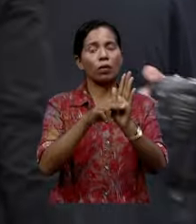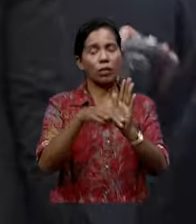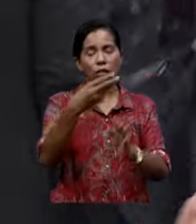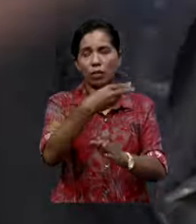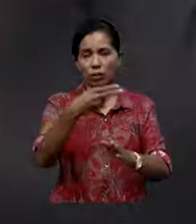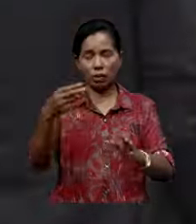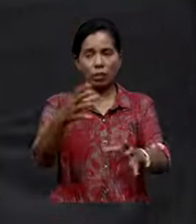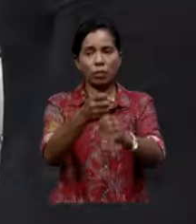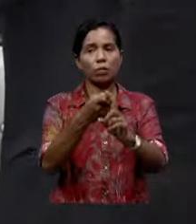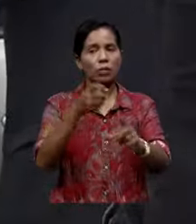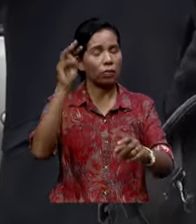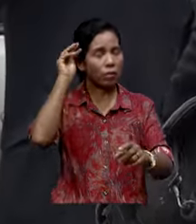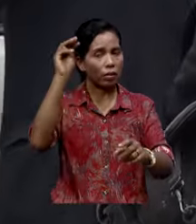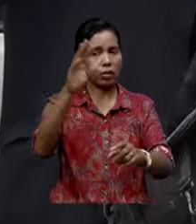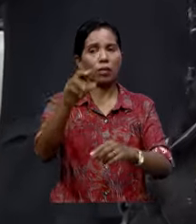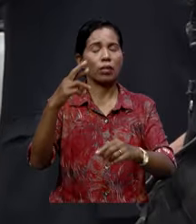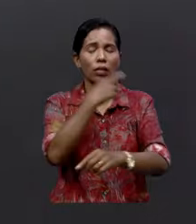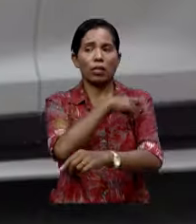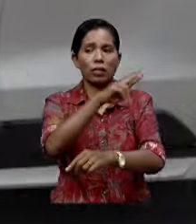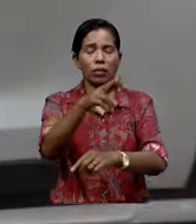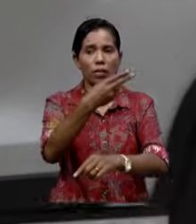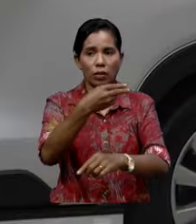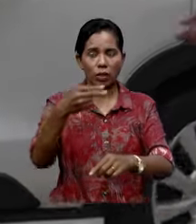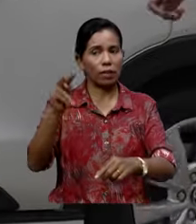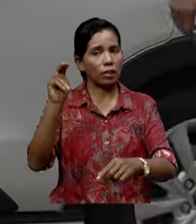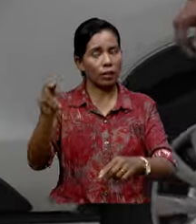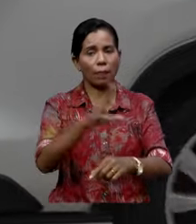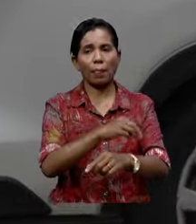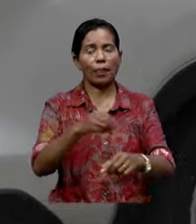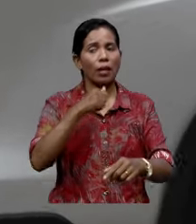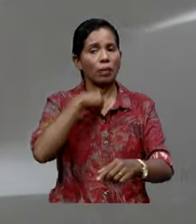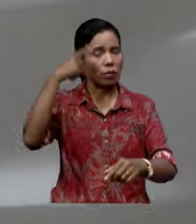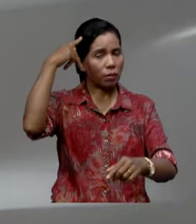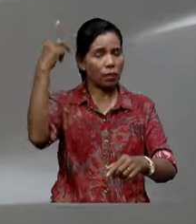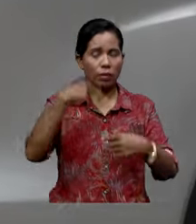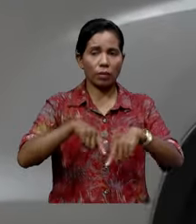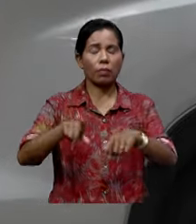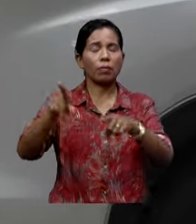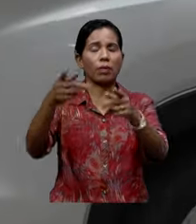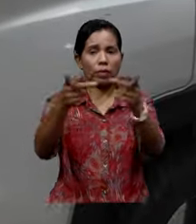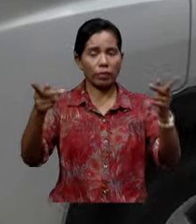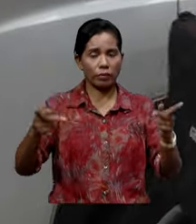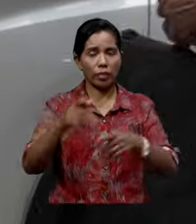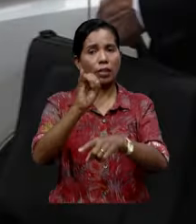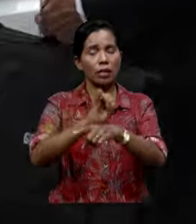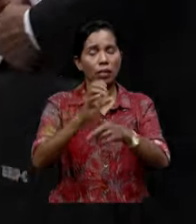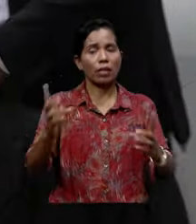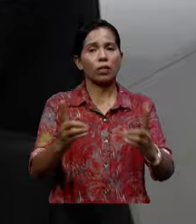no simu husi ministro assunto religioso Indonesia nian. Hafoine Papa Francisco desloca banunciatura no asoro